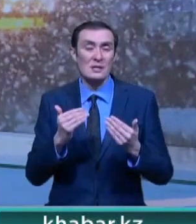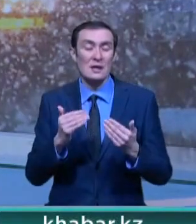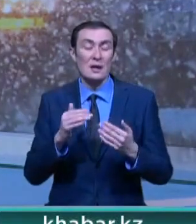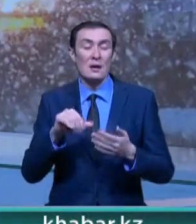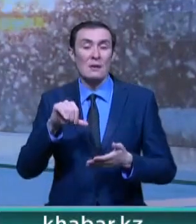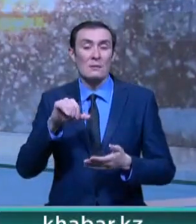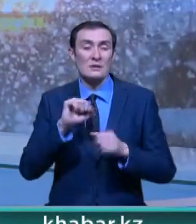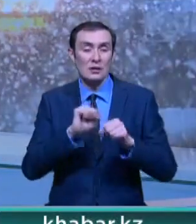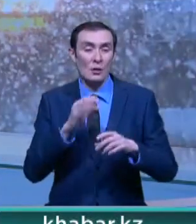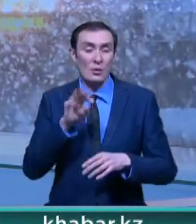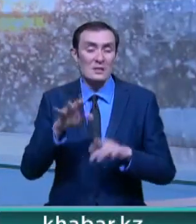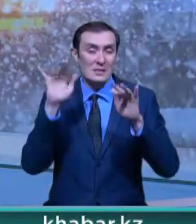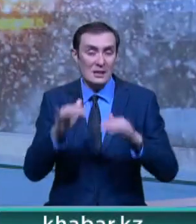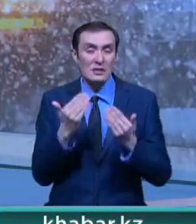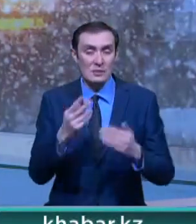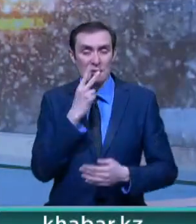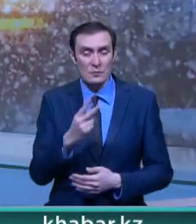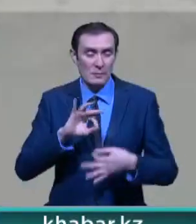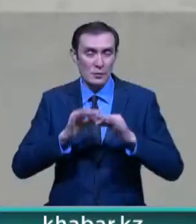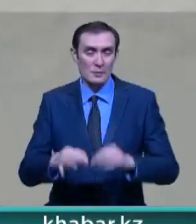снегом увидел Вячеслав Ветлугин.